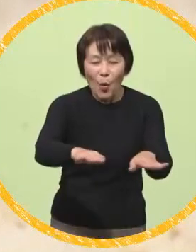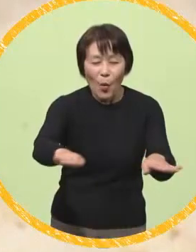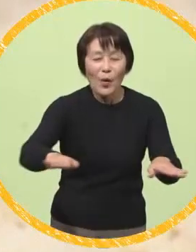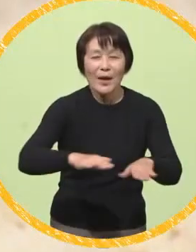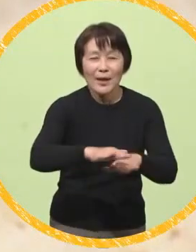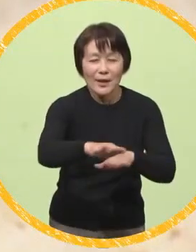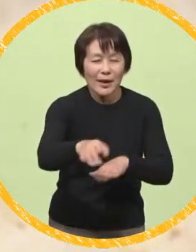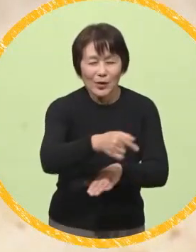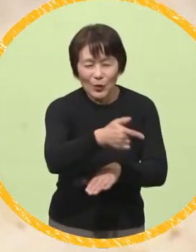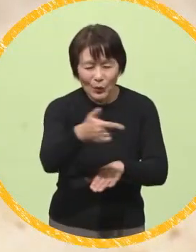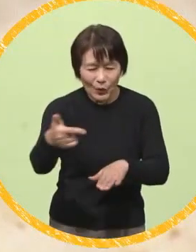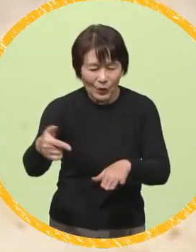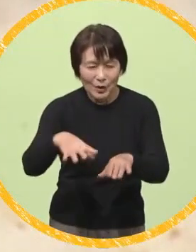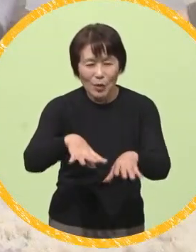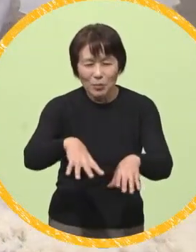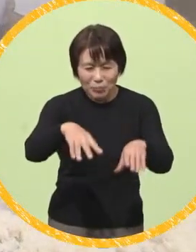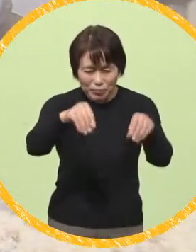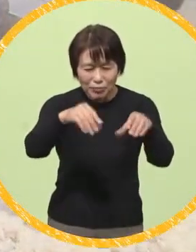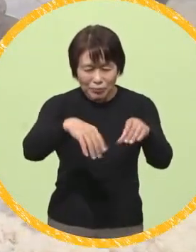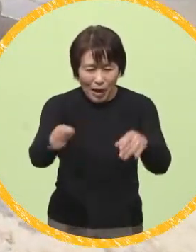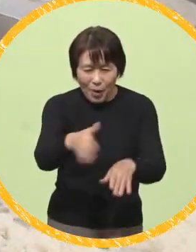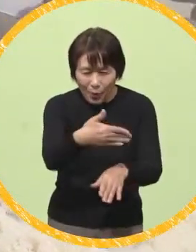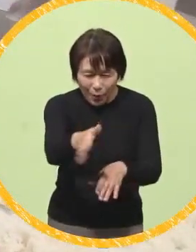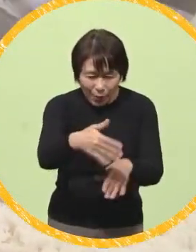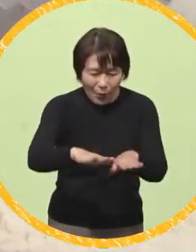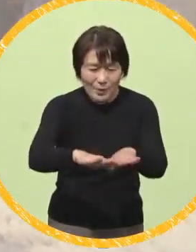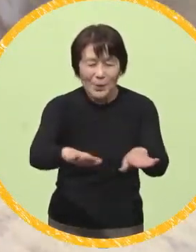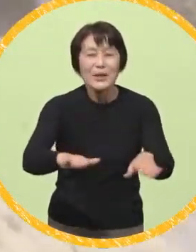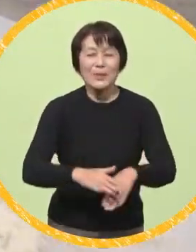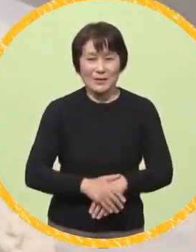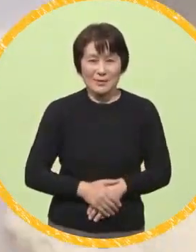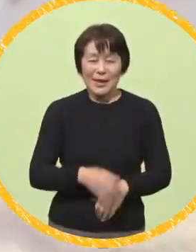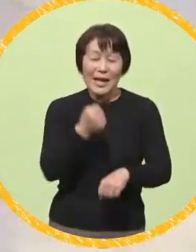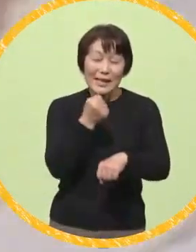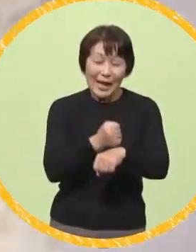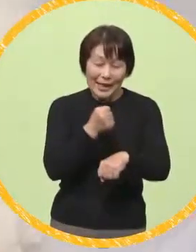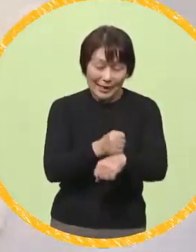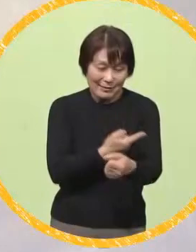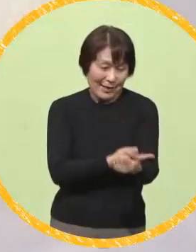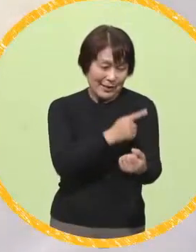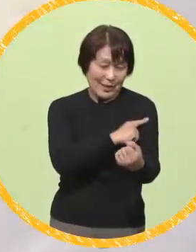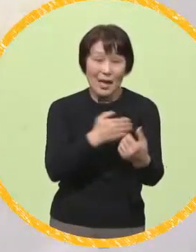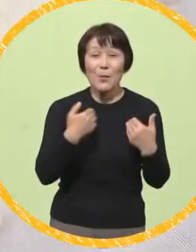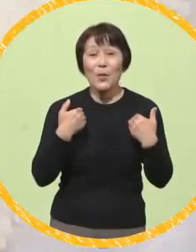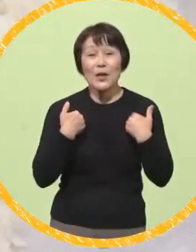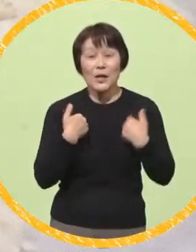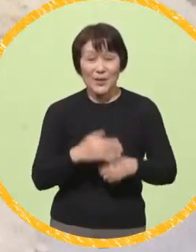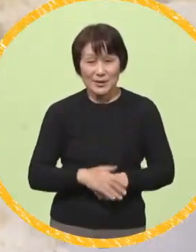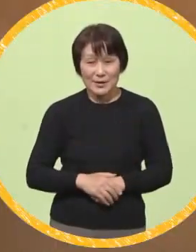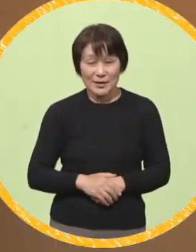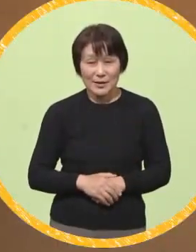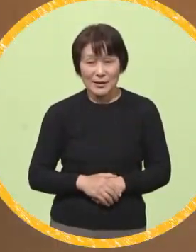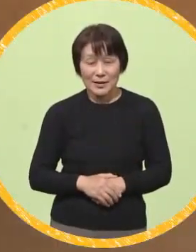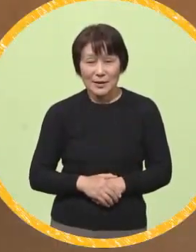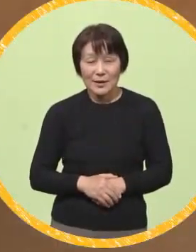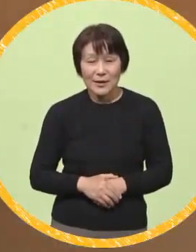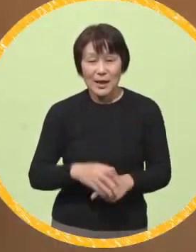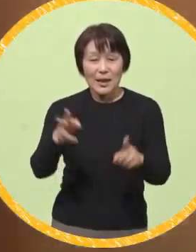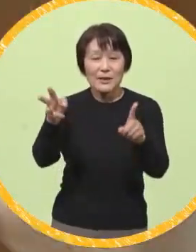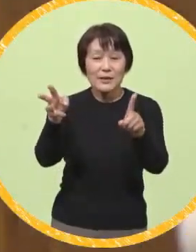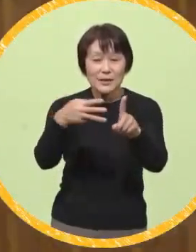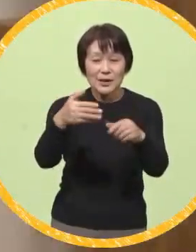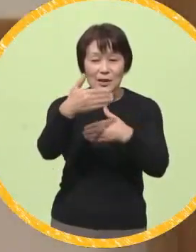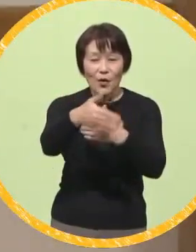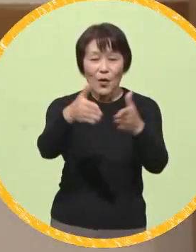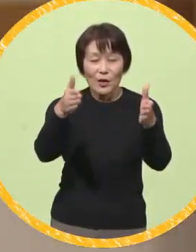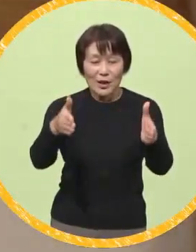っくりとね、こう冷ましていくんですね。 大変な仕事ですよね。 本当力もね、いりますしね。でそれをね、杉の木で作られた